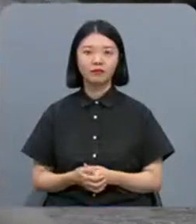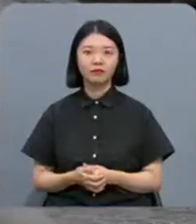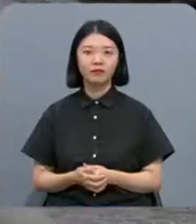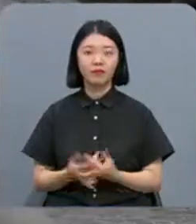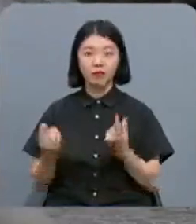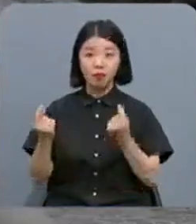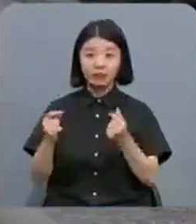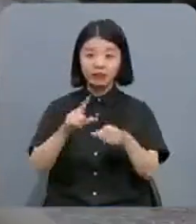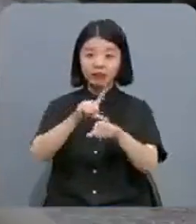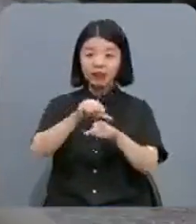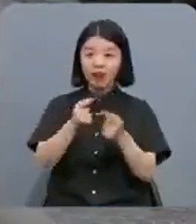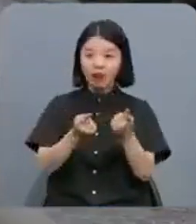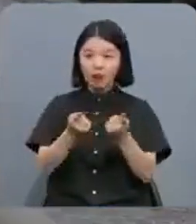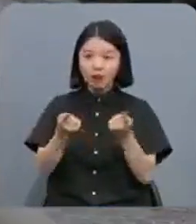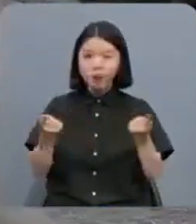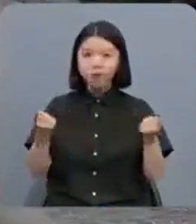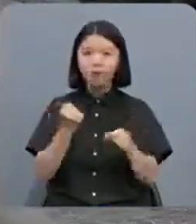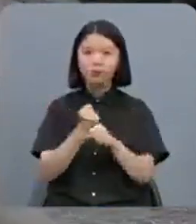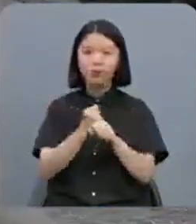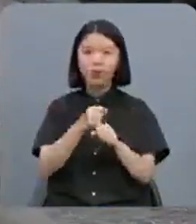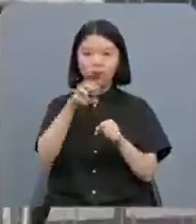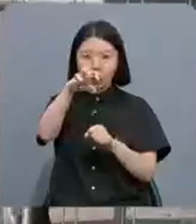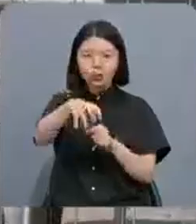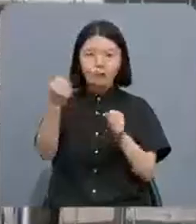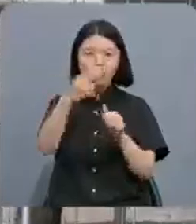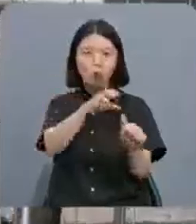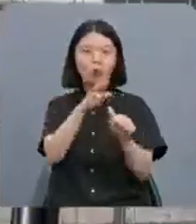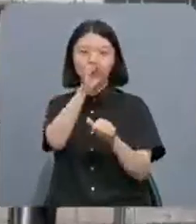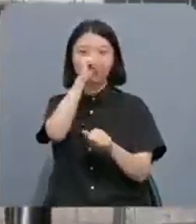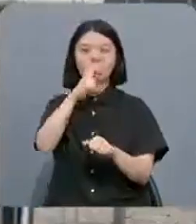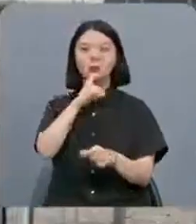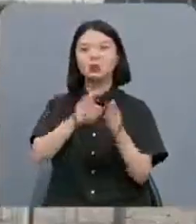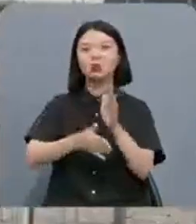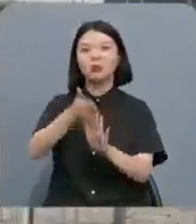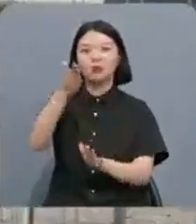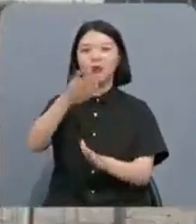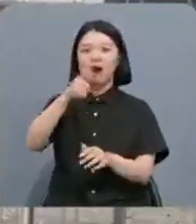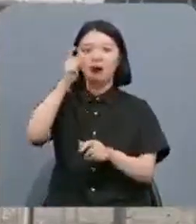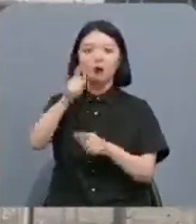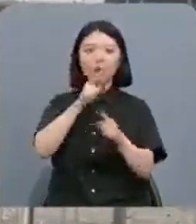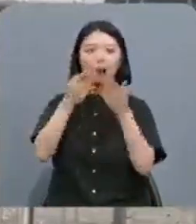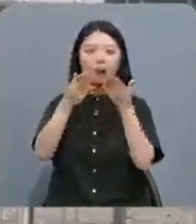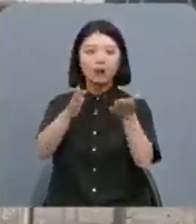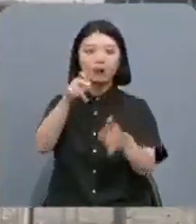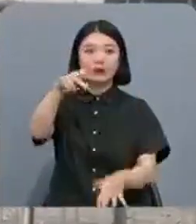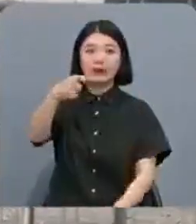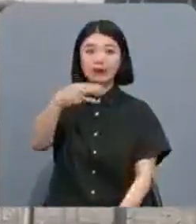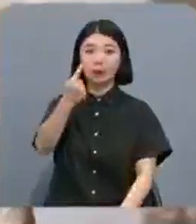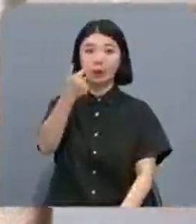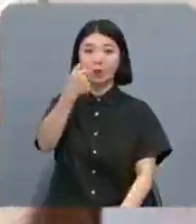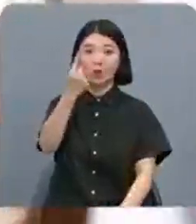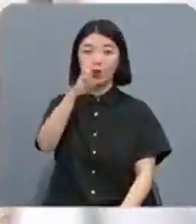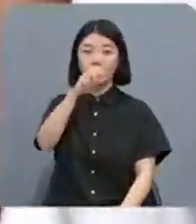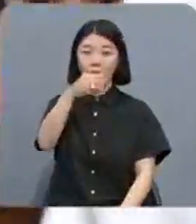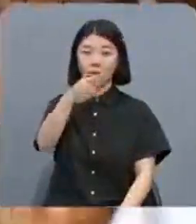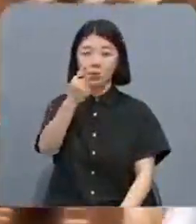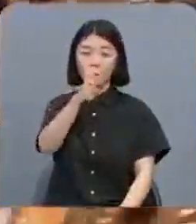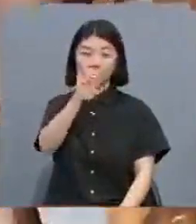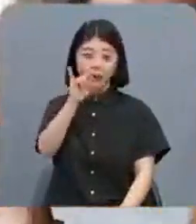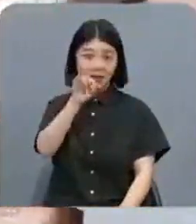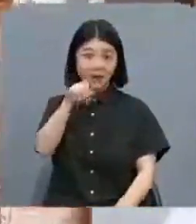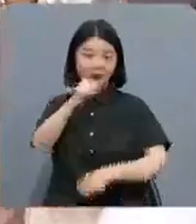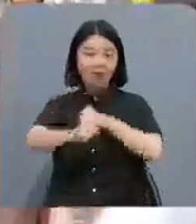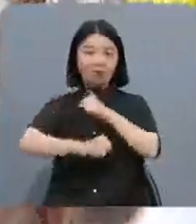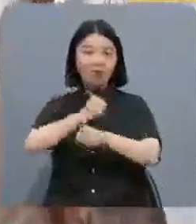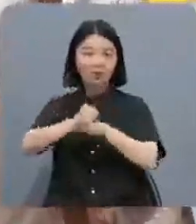이처럼 시간에 따라 공간을 재활용하는 것이 바로 15분 도시에서 강조하는 크로노토피아 일명 자유로운 시공간이라는